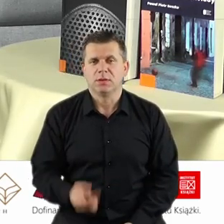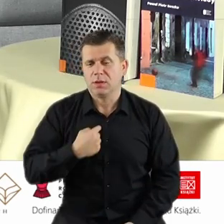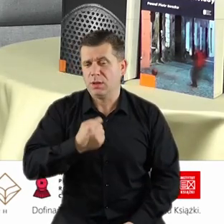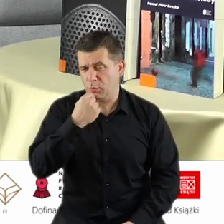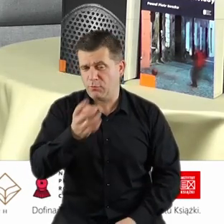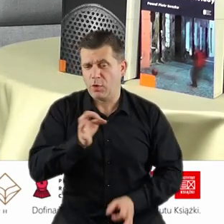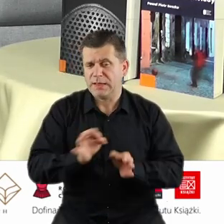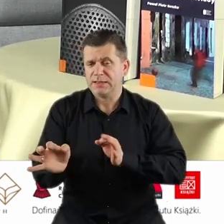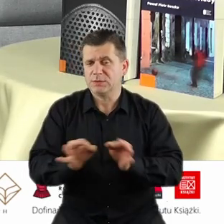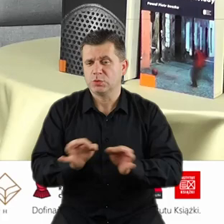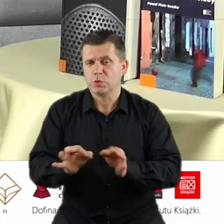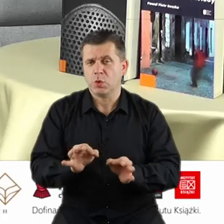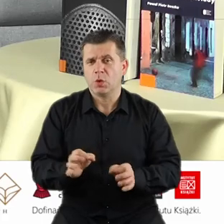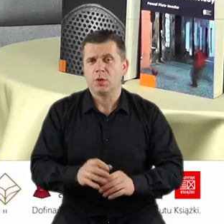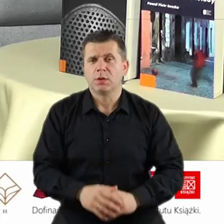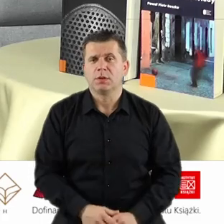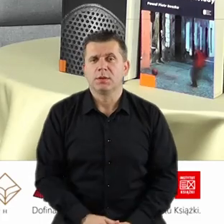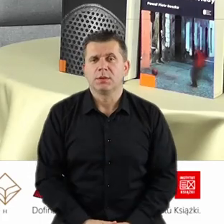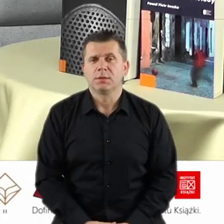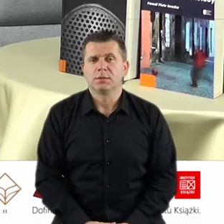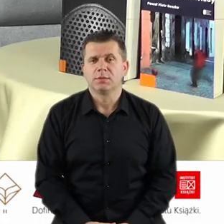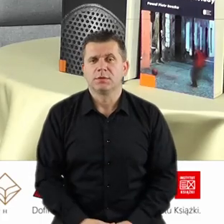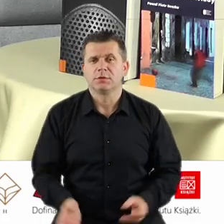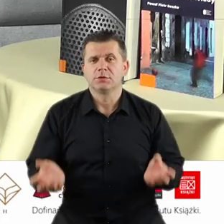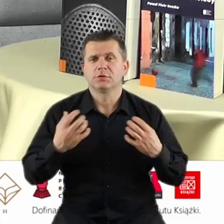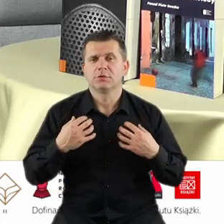Wspomniałem już o historii